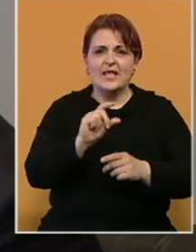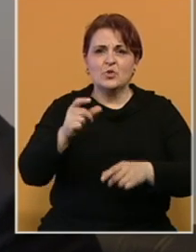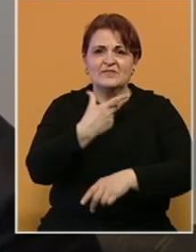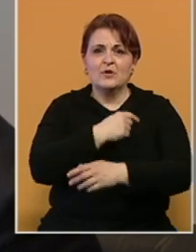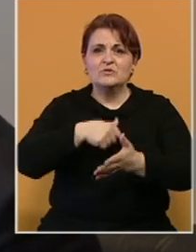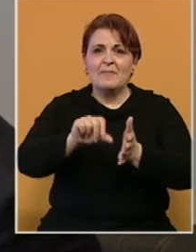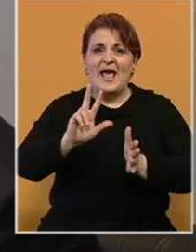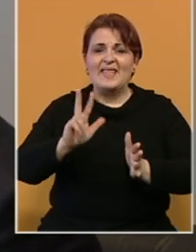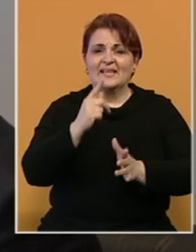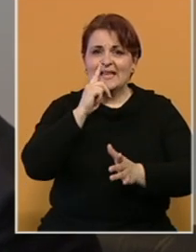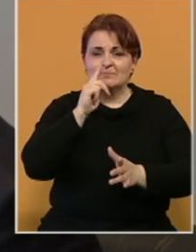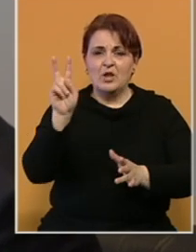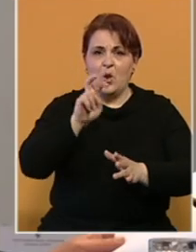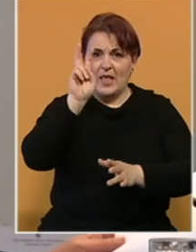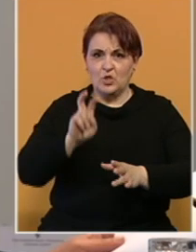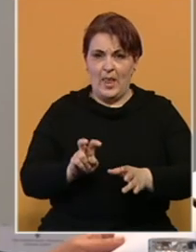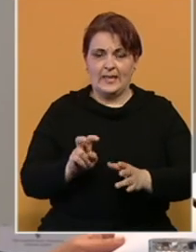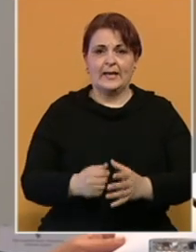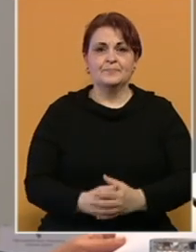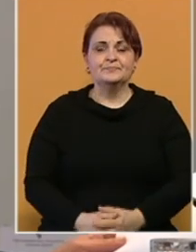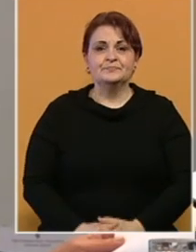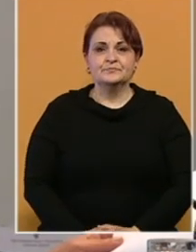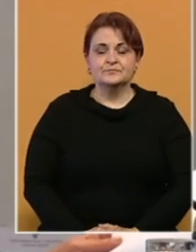plaćene oko 13 miliona dolara.